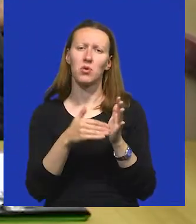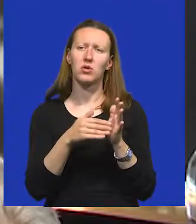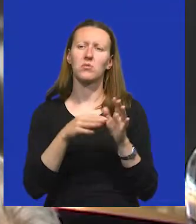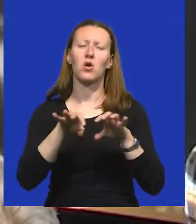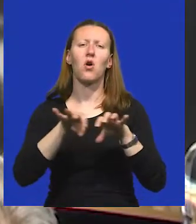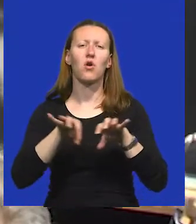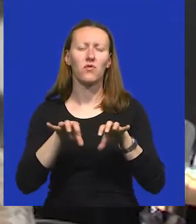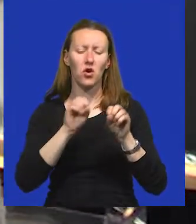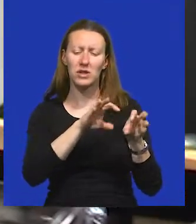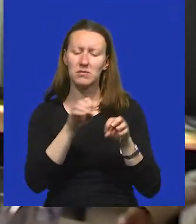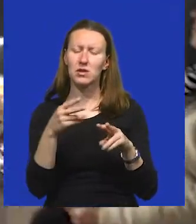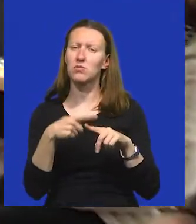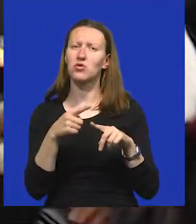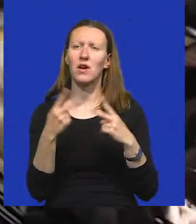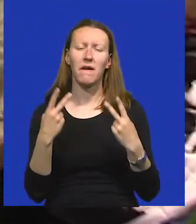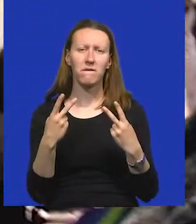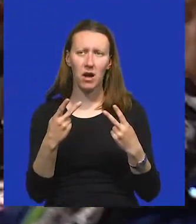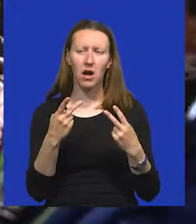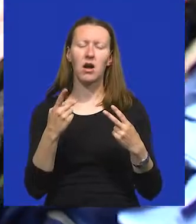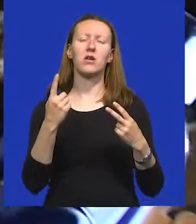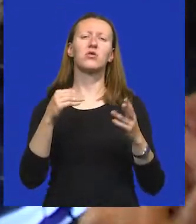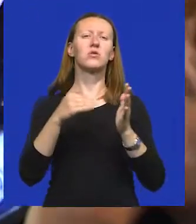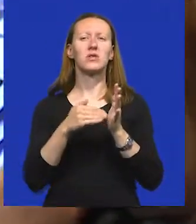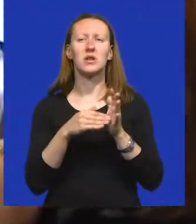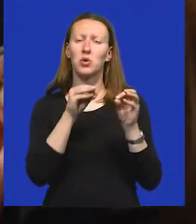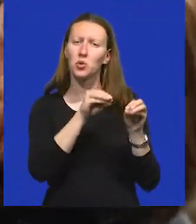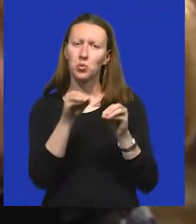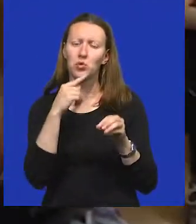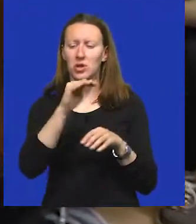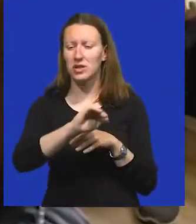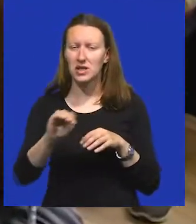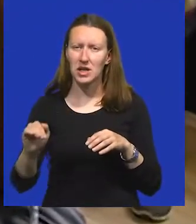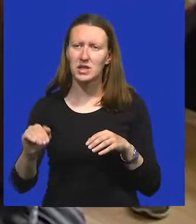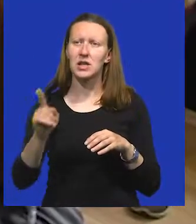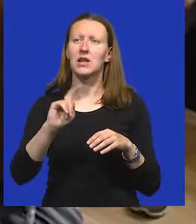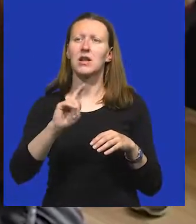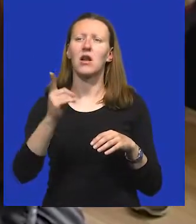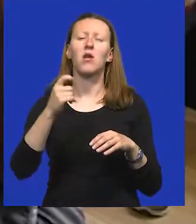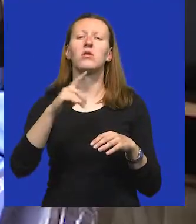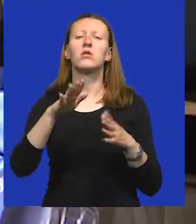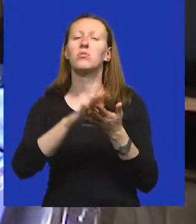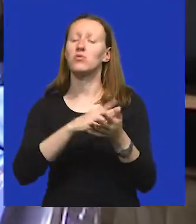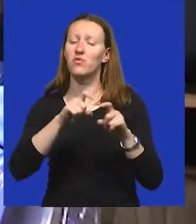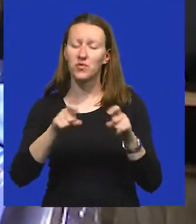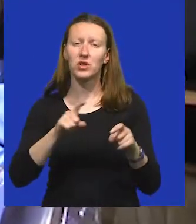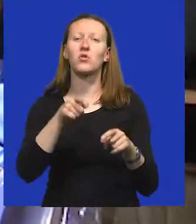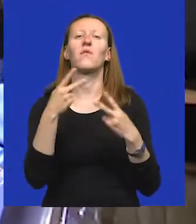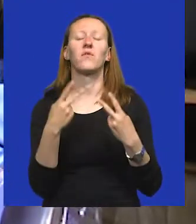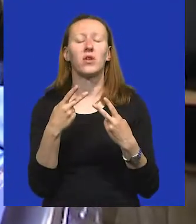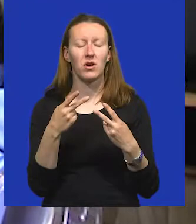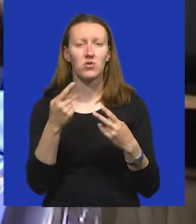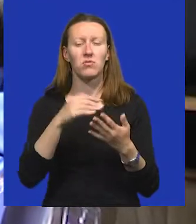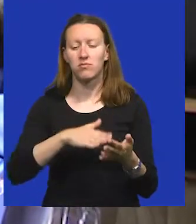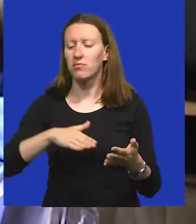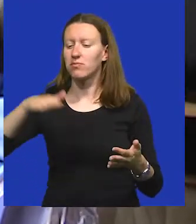serve la raccolta differenziata, soprattutto ecco, bisogna istruire i bambini, non dalla scuola ma fin dall'asilo. Questo è